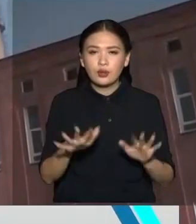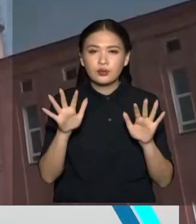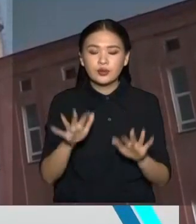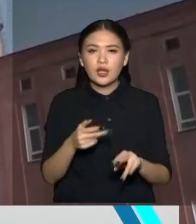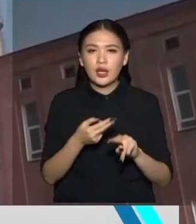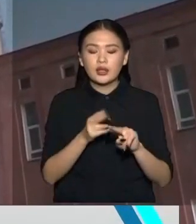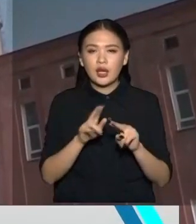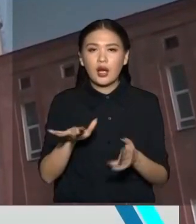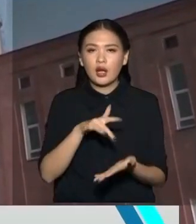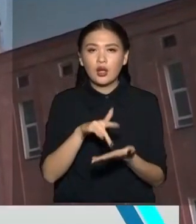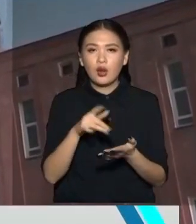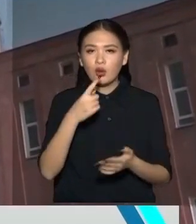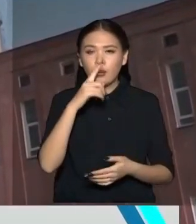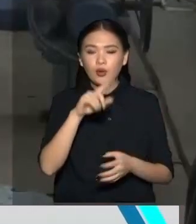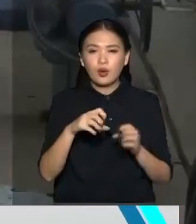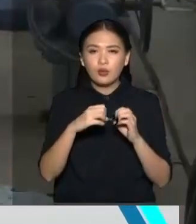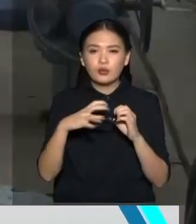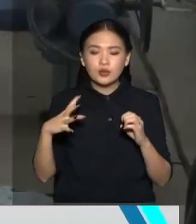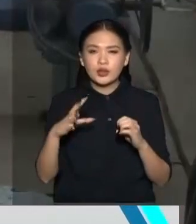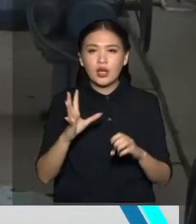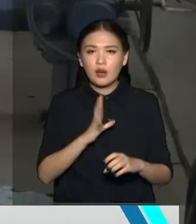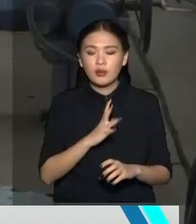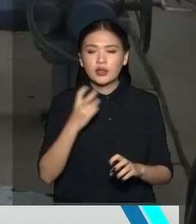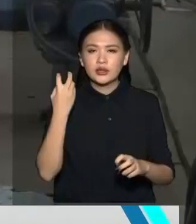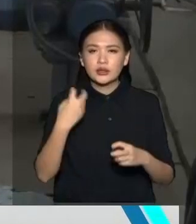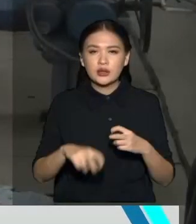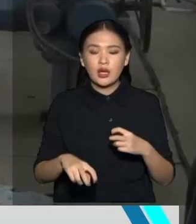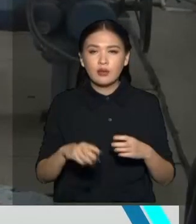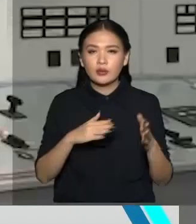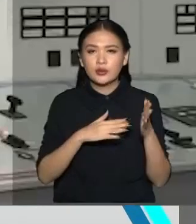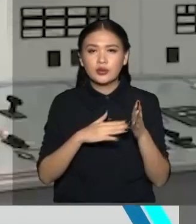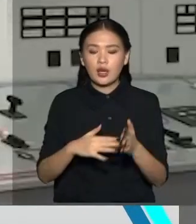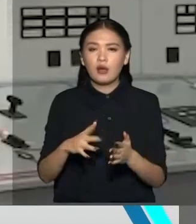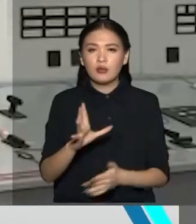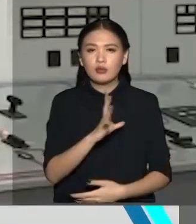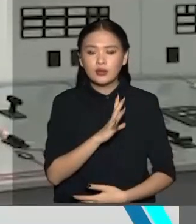бермеді. Қаладағы нөмірі 15-ші қазандық істен шығып, тұрғындарды тығырыққа тіреді.